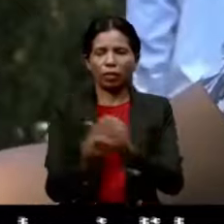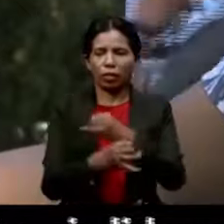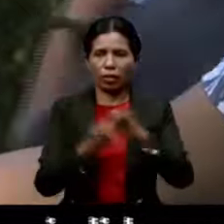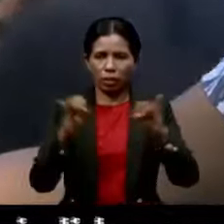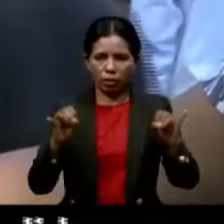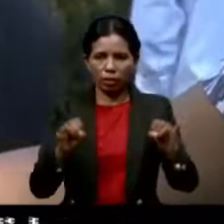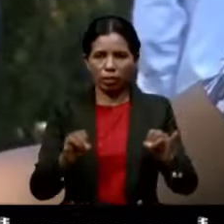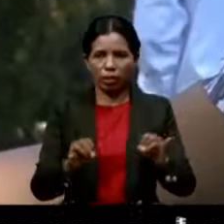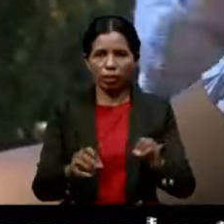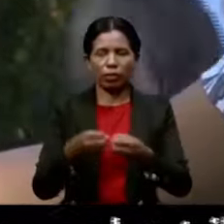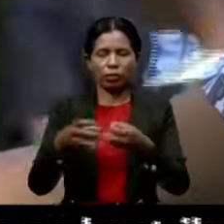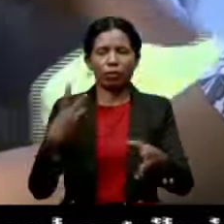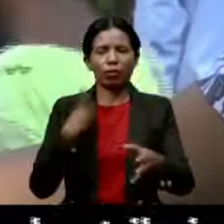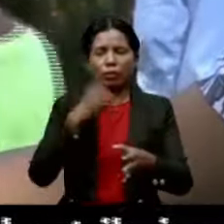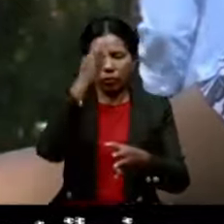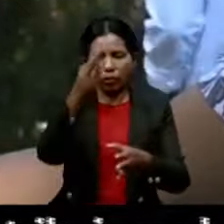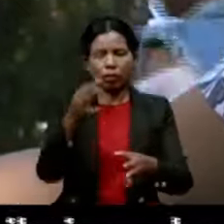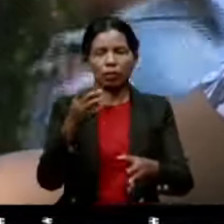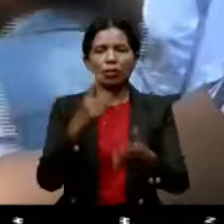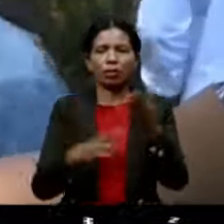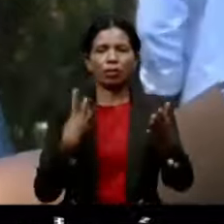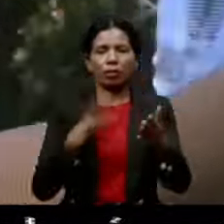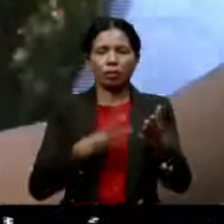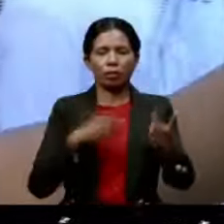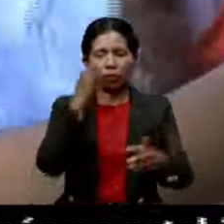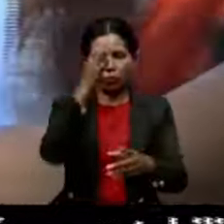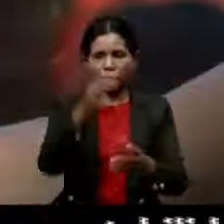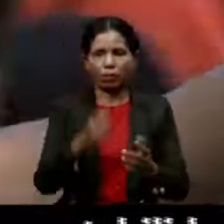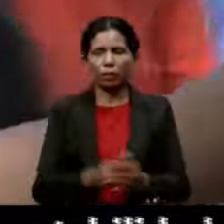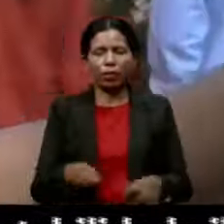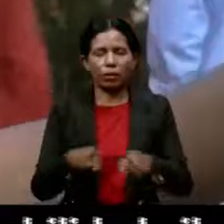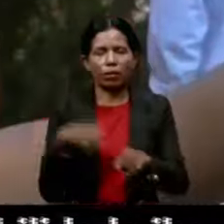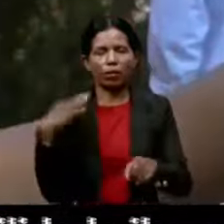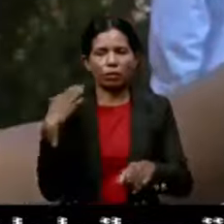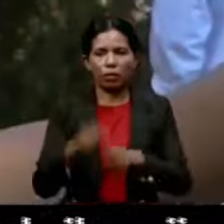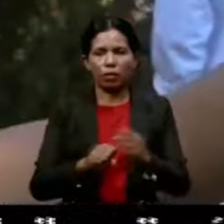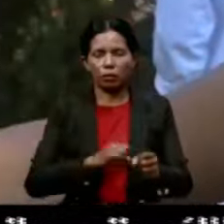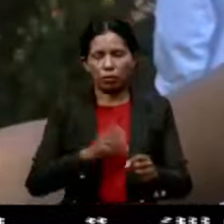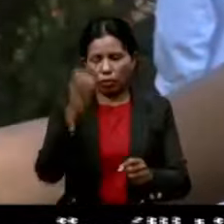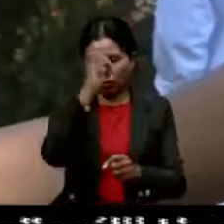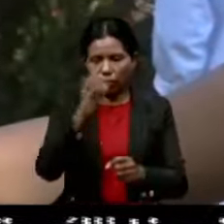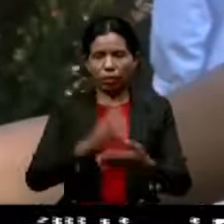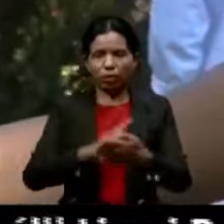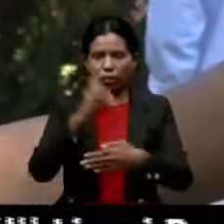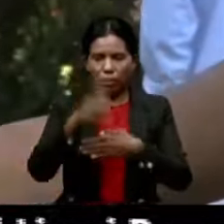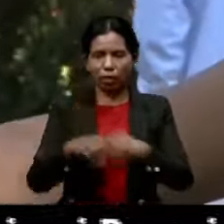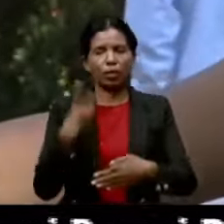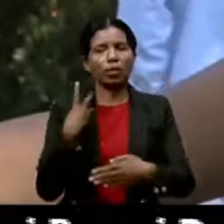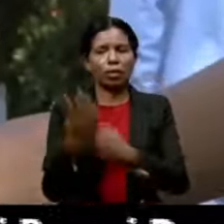ukurasikan, atu husi kilometer futuro, saida mak tatu, atins vai ter futuro. Ngar jovem ida durante tu irhan observação ia desenvolvimento tene